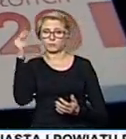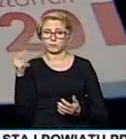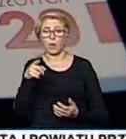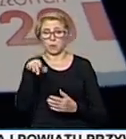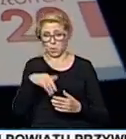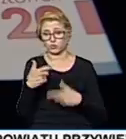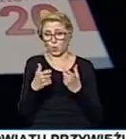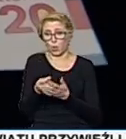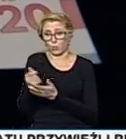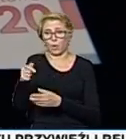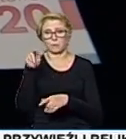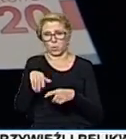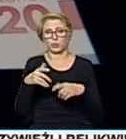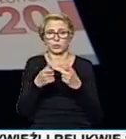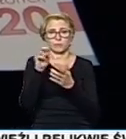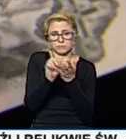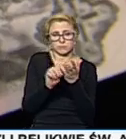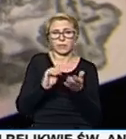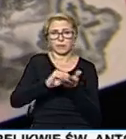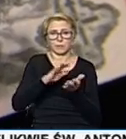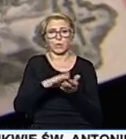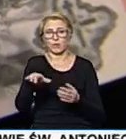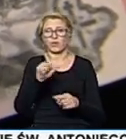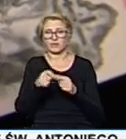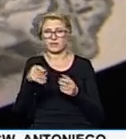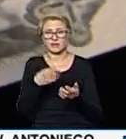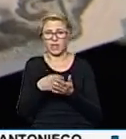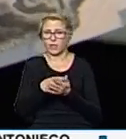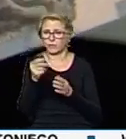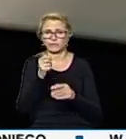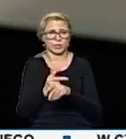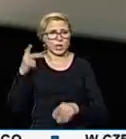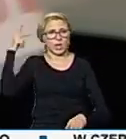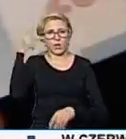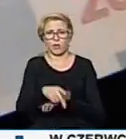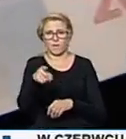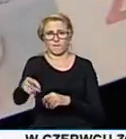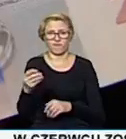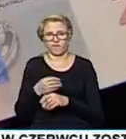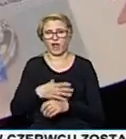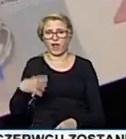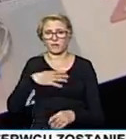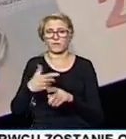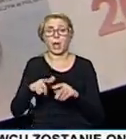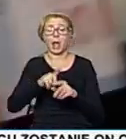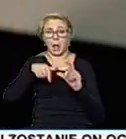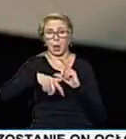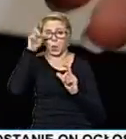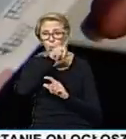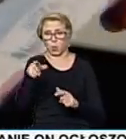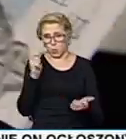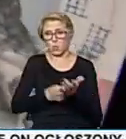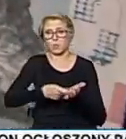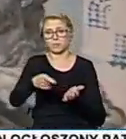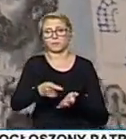płatniczy, ma znak wodny i numerację typograficzną. I chociaż cena znacznie przewyższa jego wartość nominalną, chętnych do zakupu nie